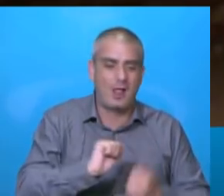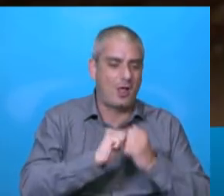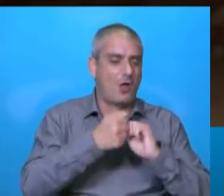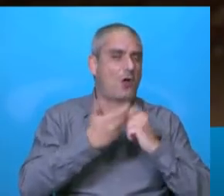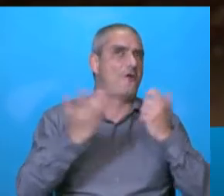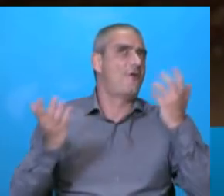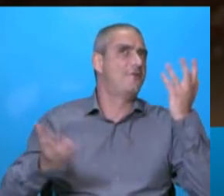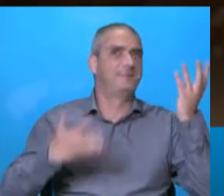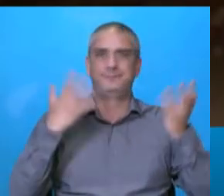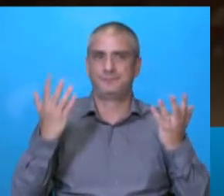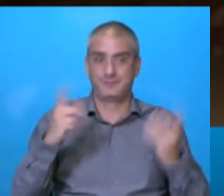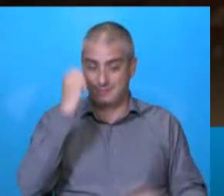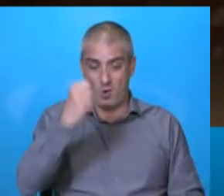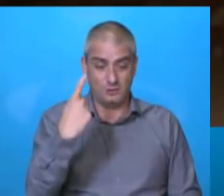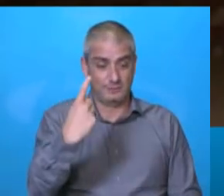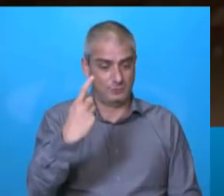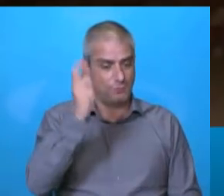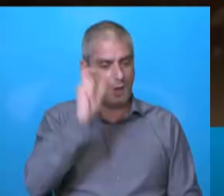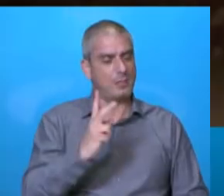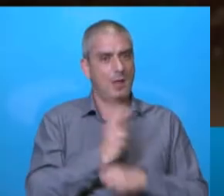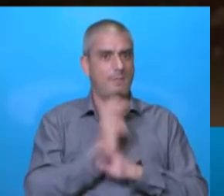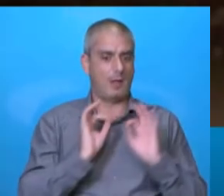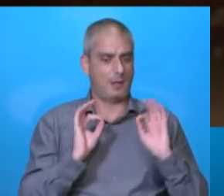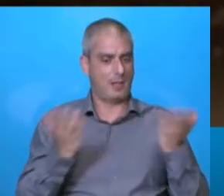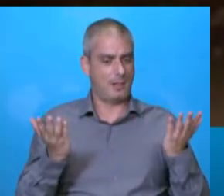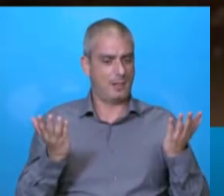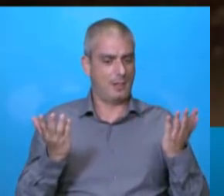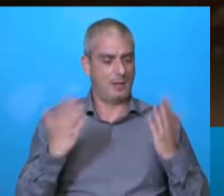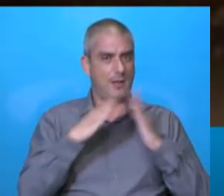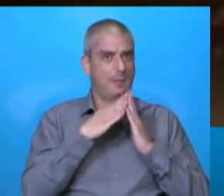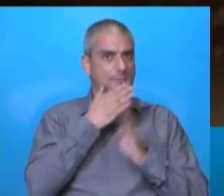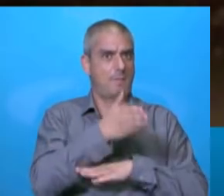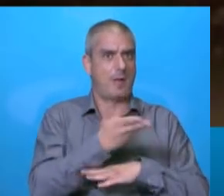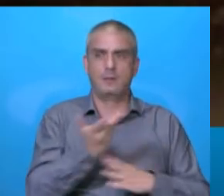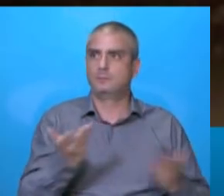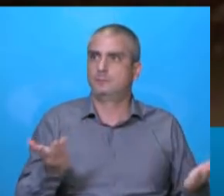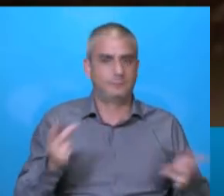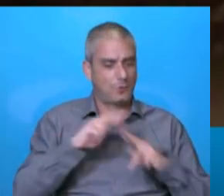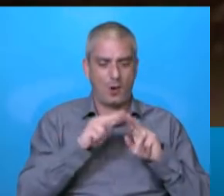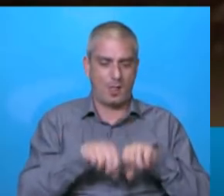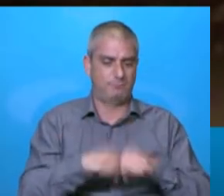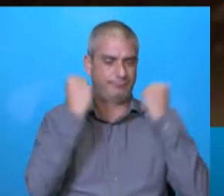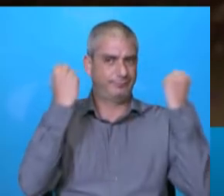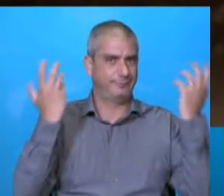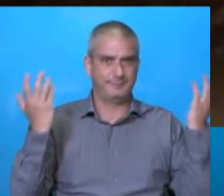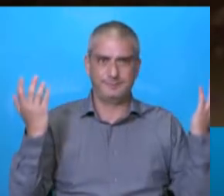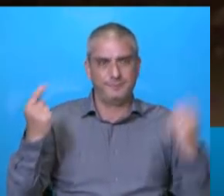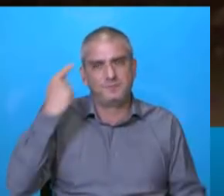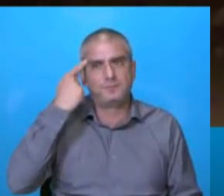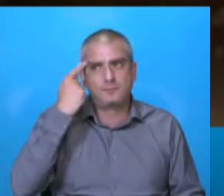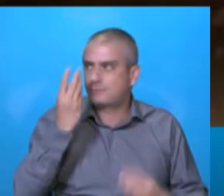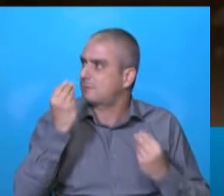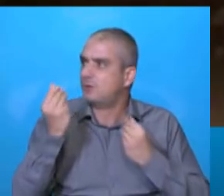אם הרוצח היה אדם נורמטיבי שהיה אצלך בבית, אז העולם מתערער, אתה חושד בכל